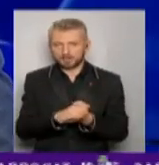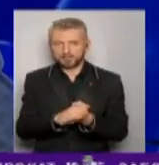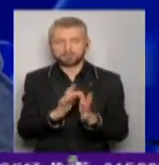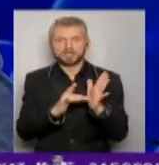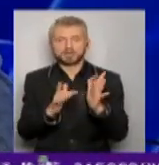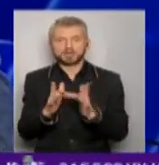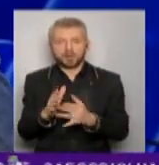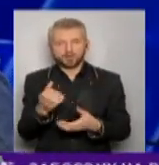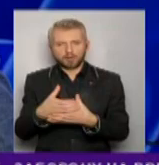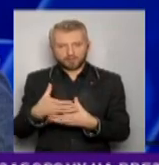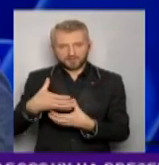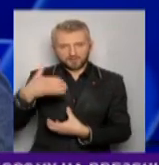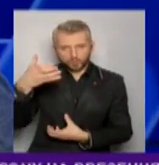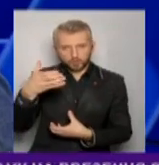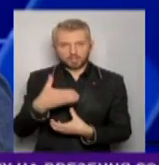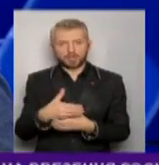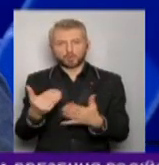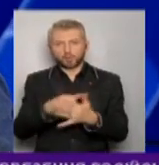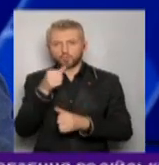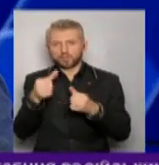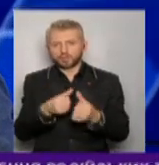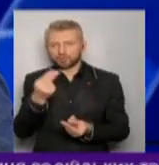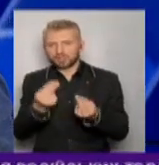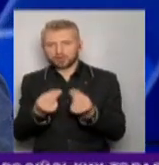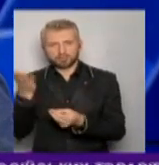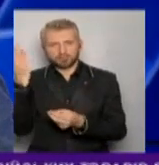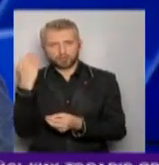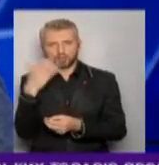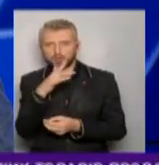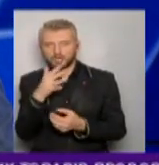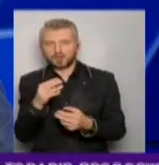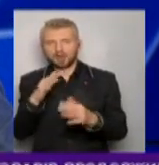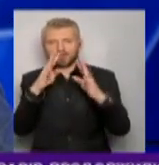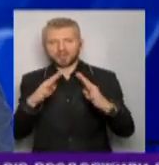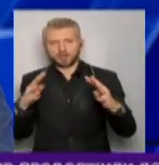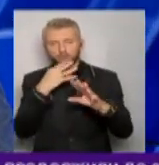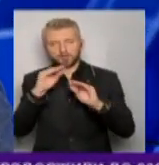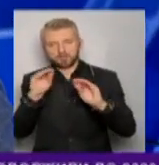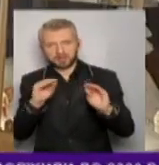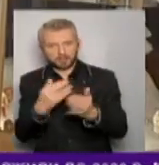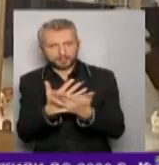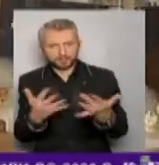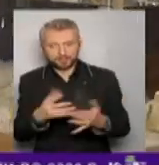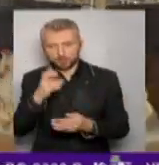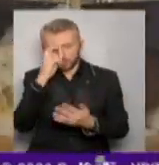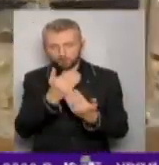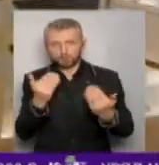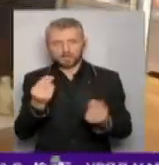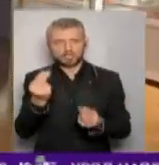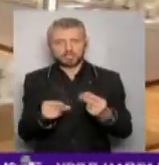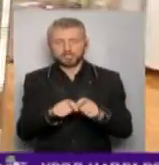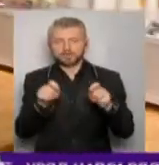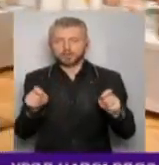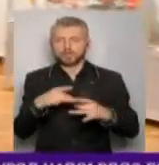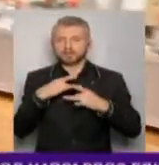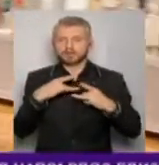Різдвяні дідухи, новорічні іграшки минулих століть, ялинкові прикраси різні за формою та технікою виконання. У Державному музеї іграшки відкрилася